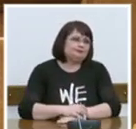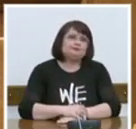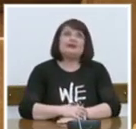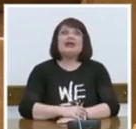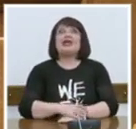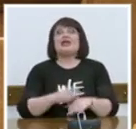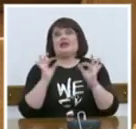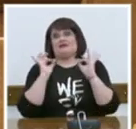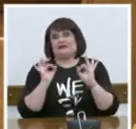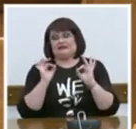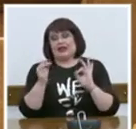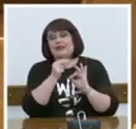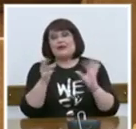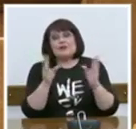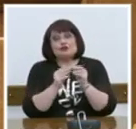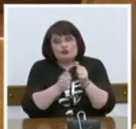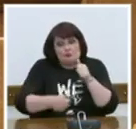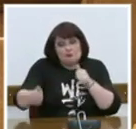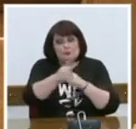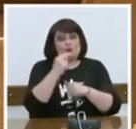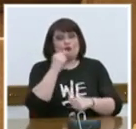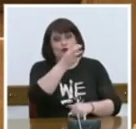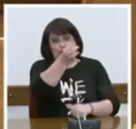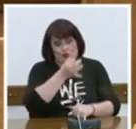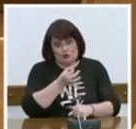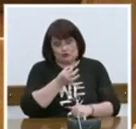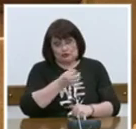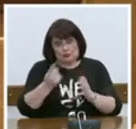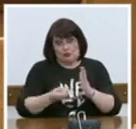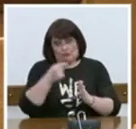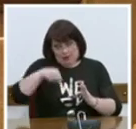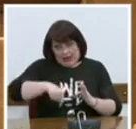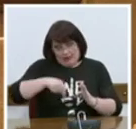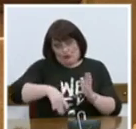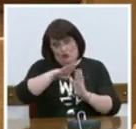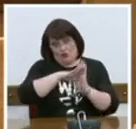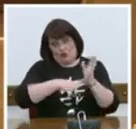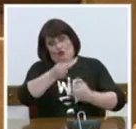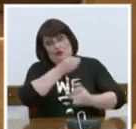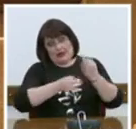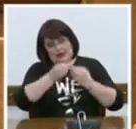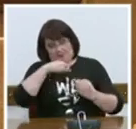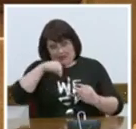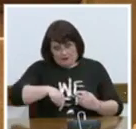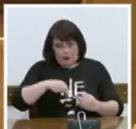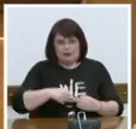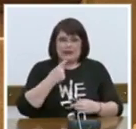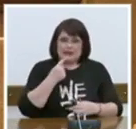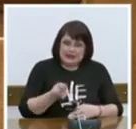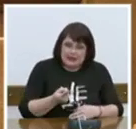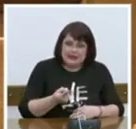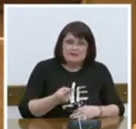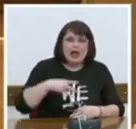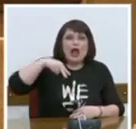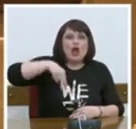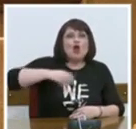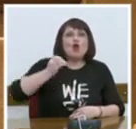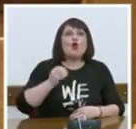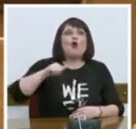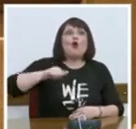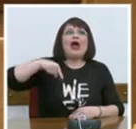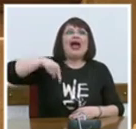προτεραιοτήτων. Ο Πρωθυπουργός ανέφερε στην ομιλία του πρώτα την πολιτική για την ΛΟΑΤΚΙ κοινότητα και